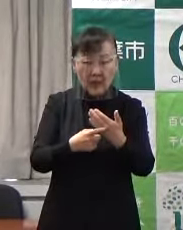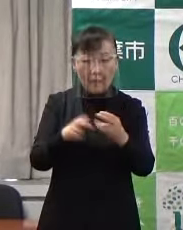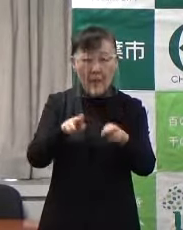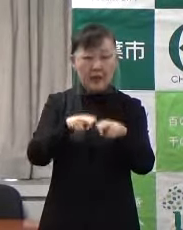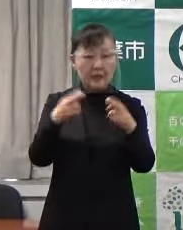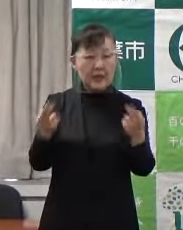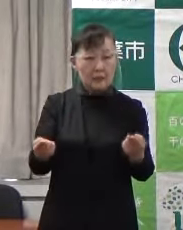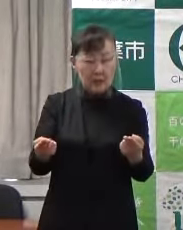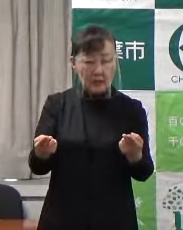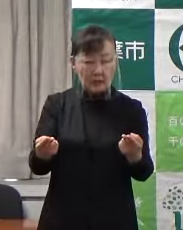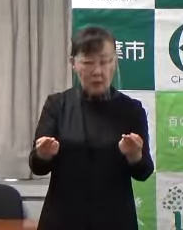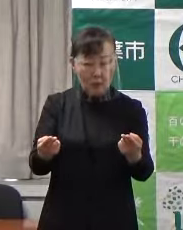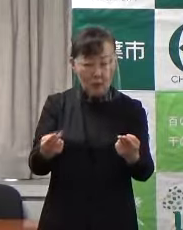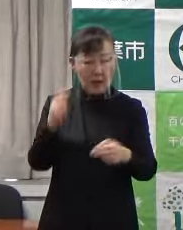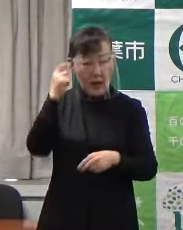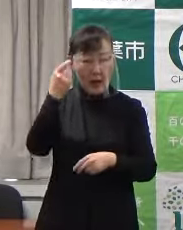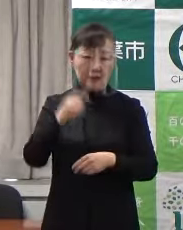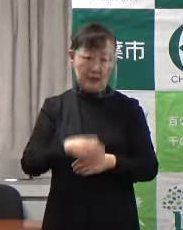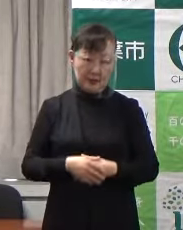ットの配布をしております。